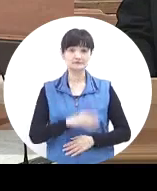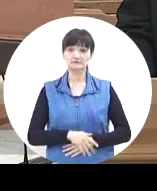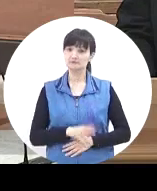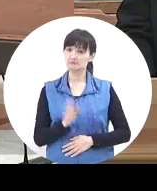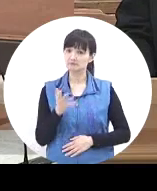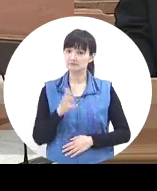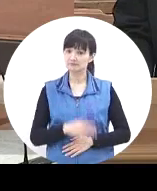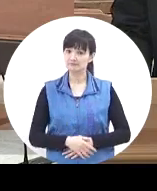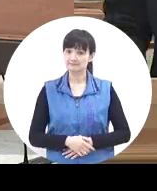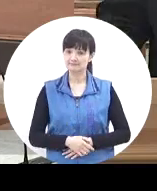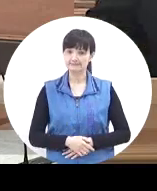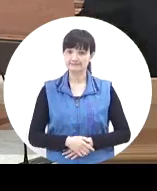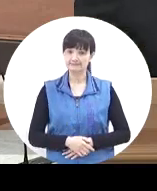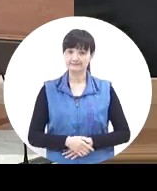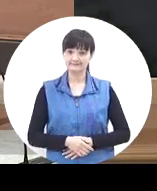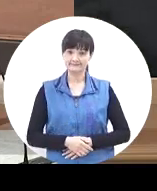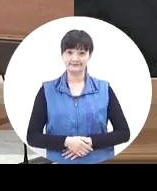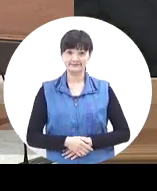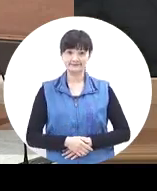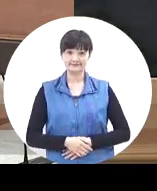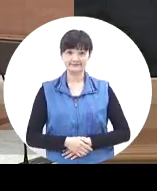呢？